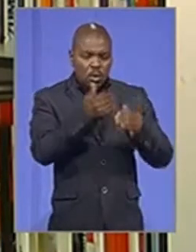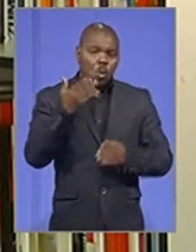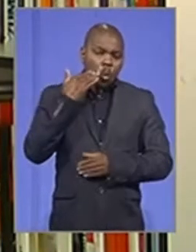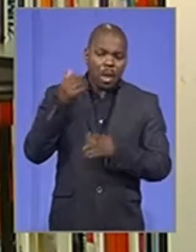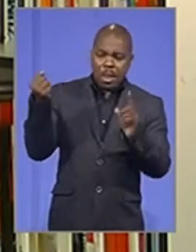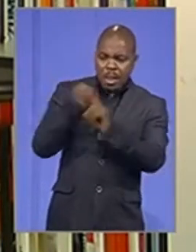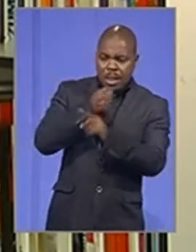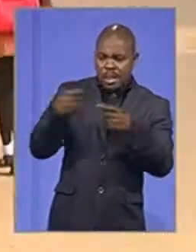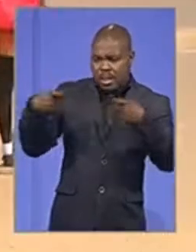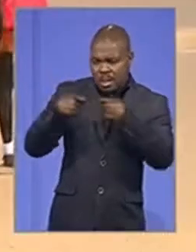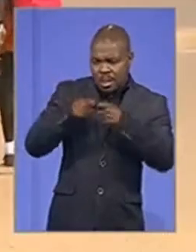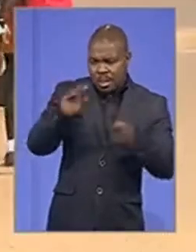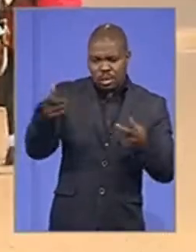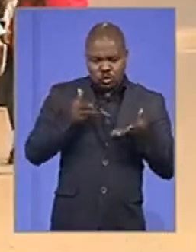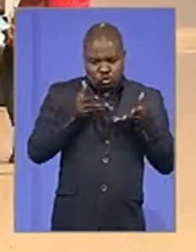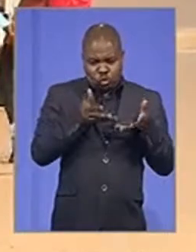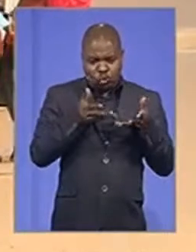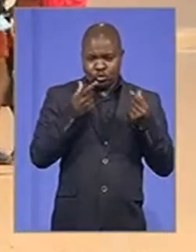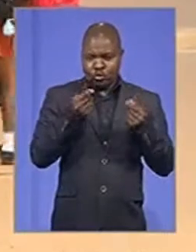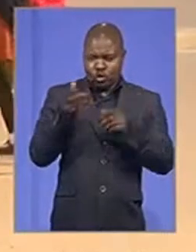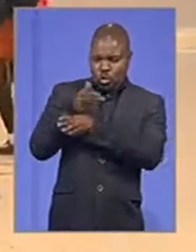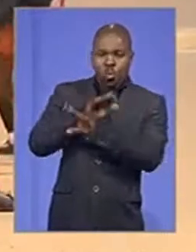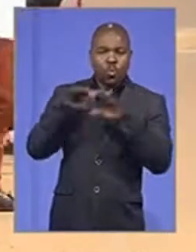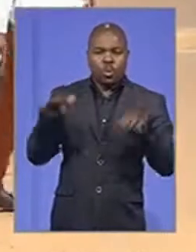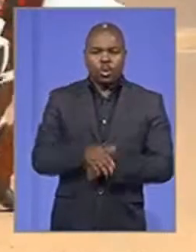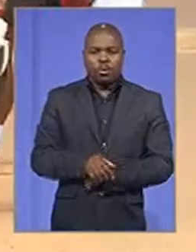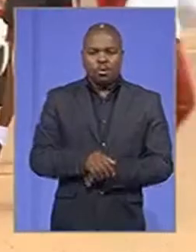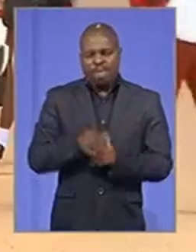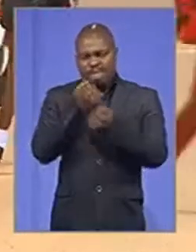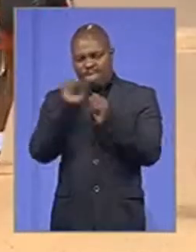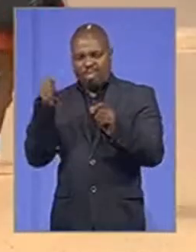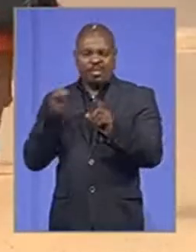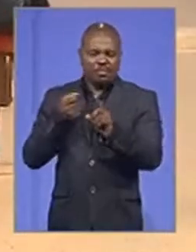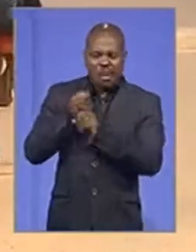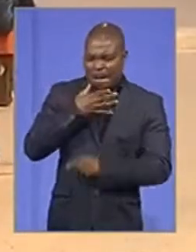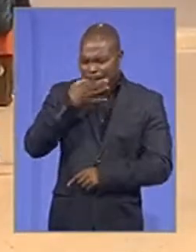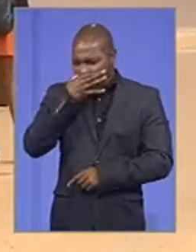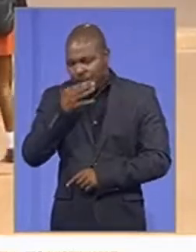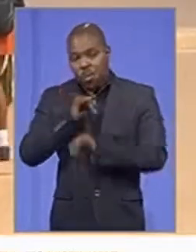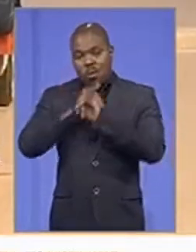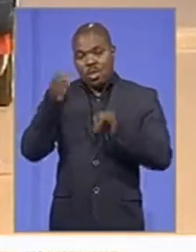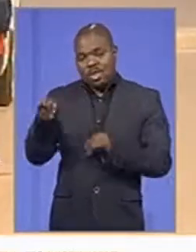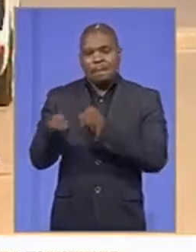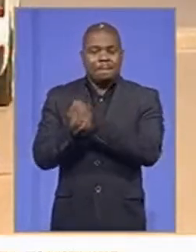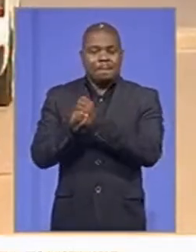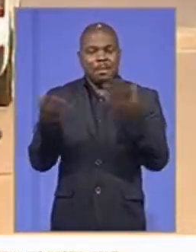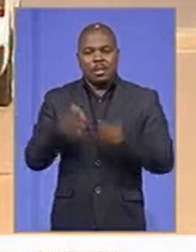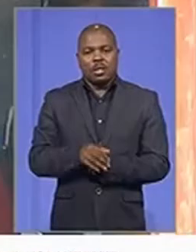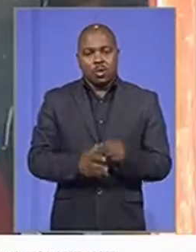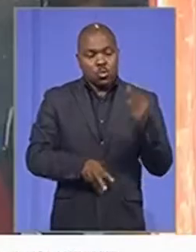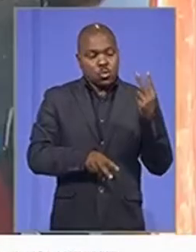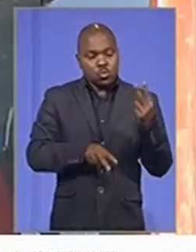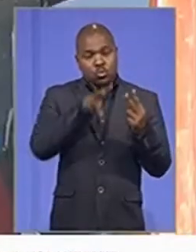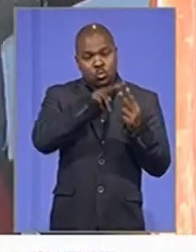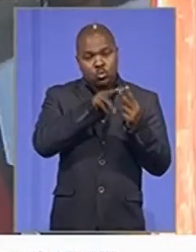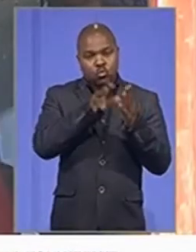a re di ka mokgola. Ditiragalo tša bogoroto ka barutwana di atile kudu. Barutwana ba bangwe ba babedi ba lebagane